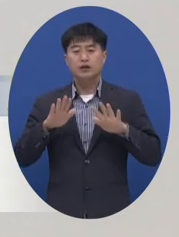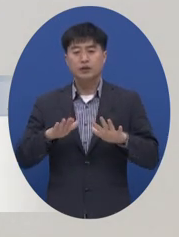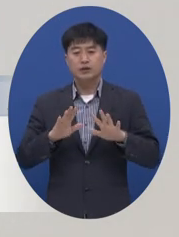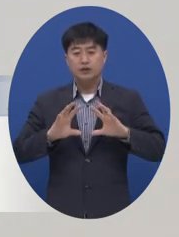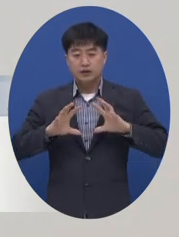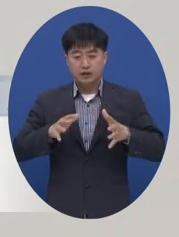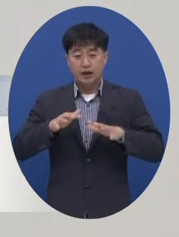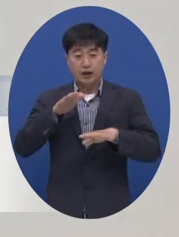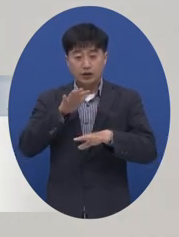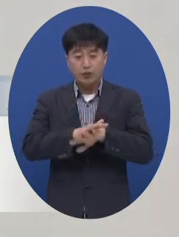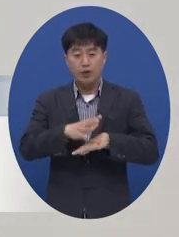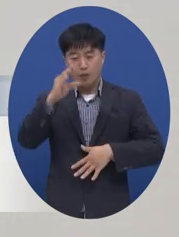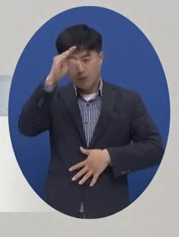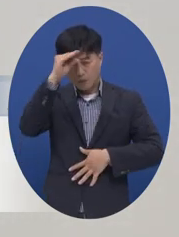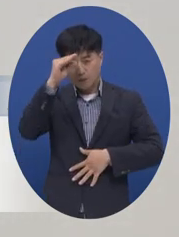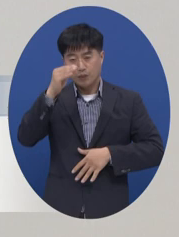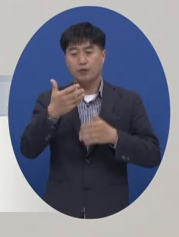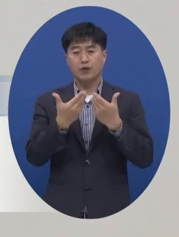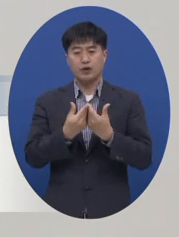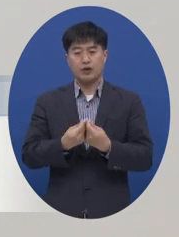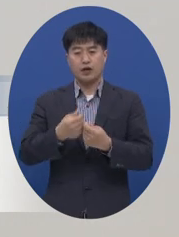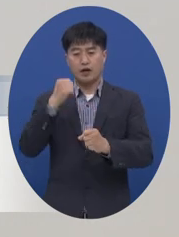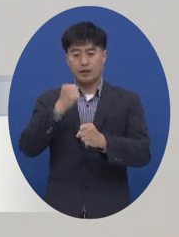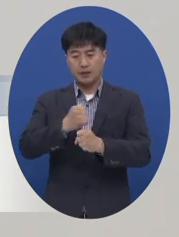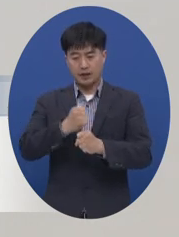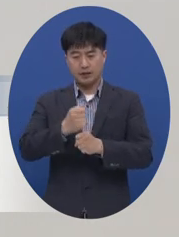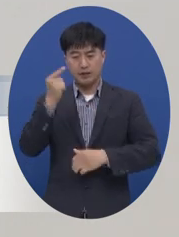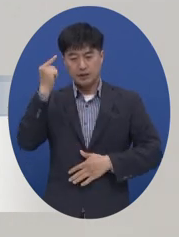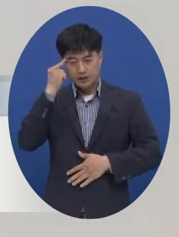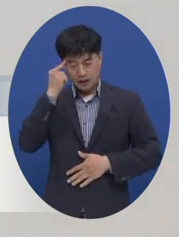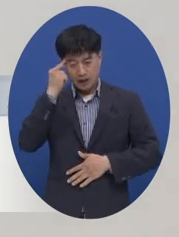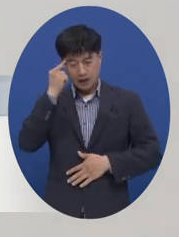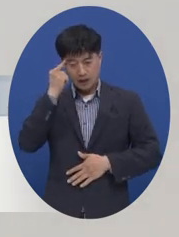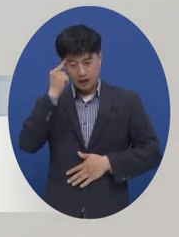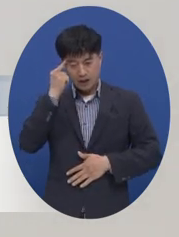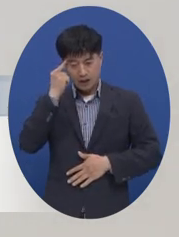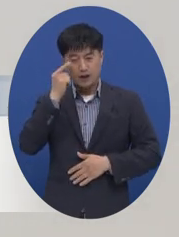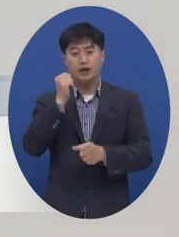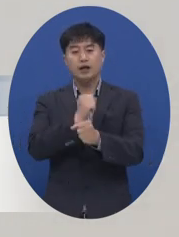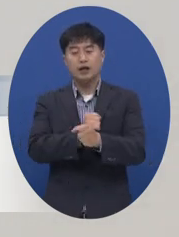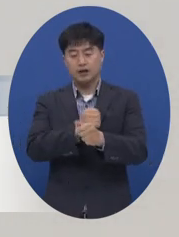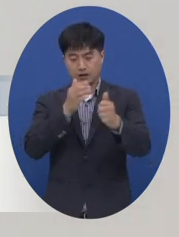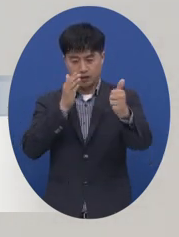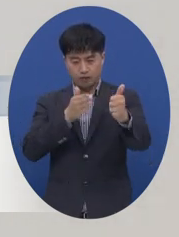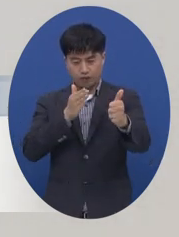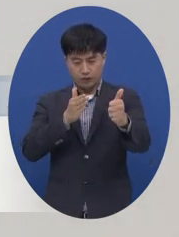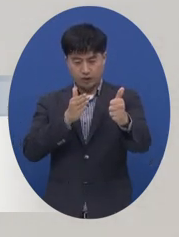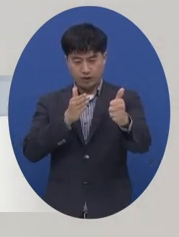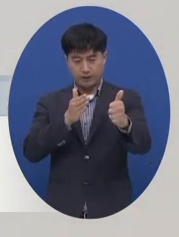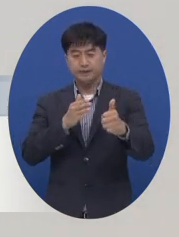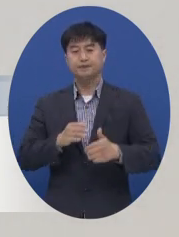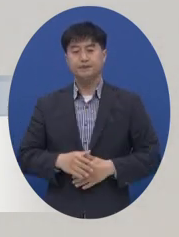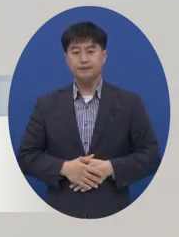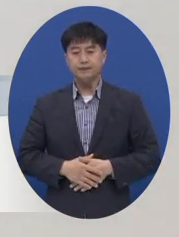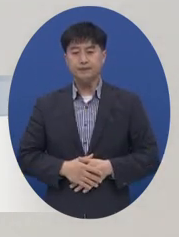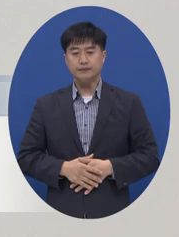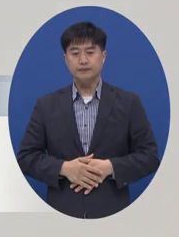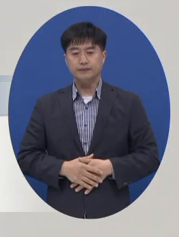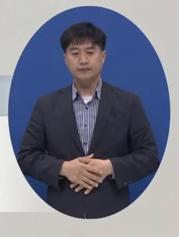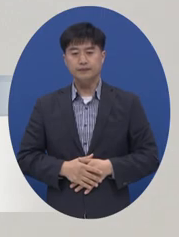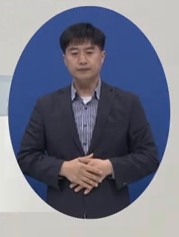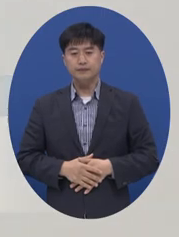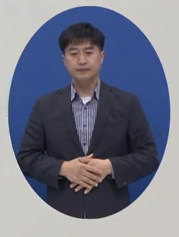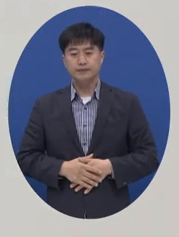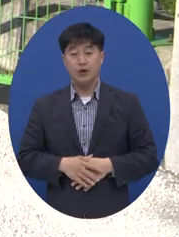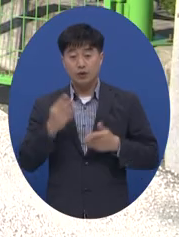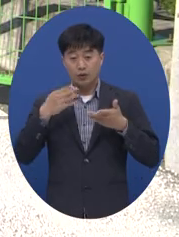하셔가지고 이번에는 한번 세계적 모범 사례를 만든다 이렇게 생각하고 좀 해주시기